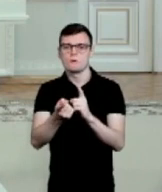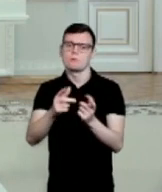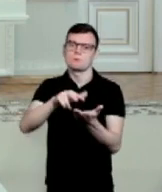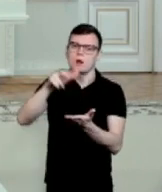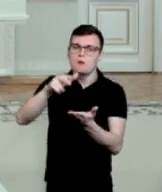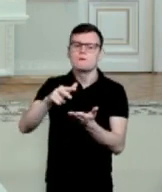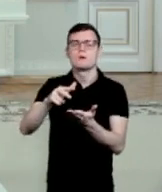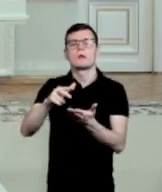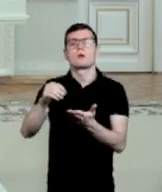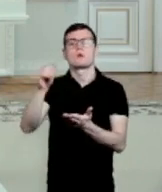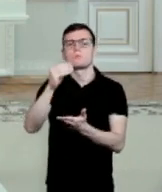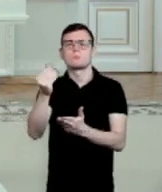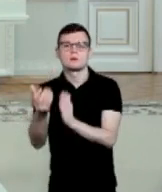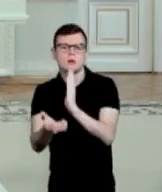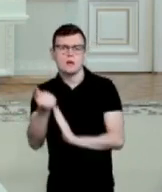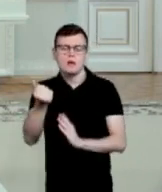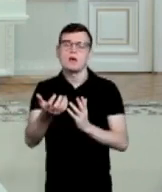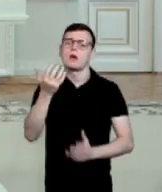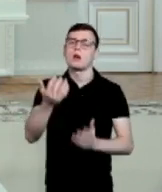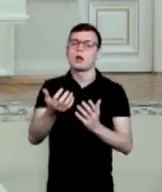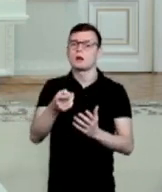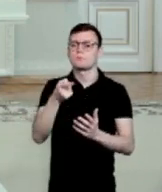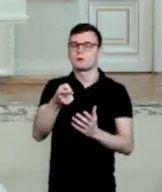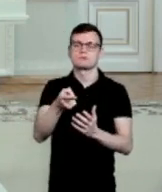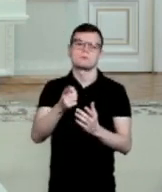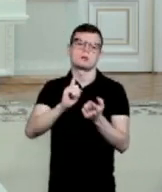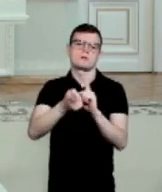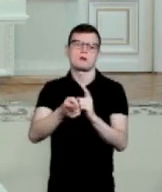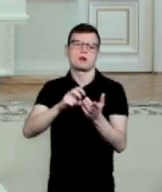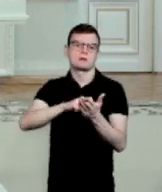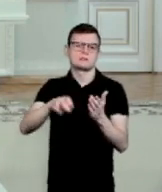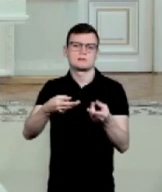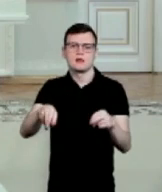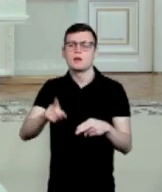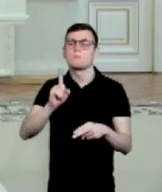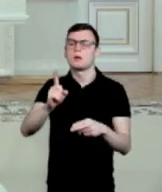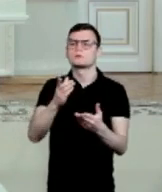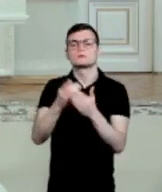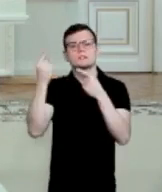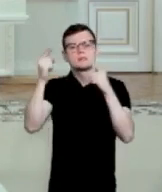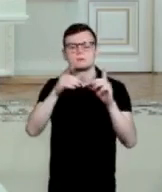ar vis dėlto neatsisakyti tos reformos, bet turėti praradimus? Ačiū labai.